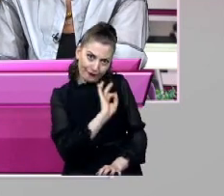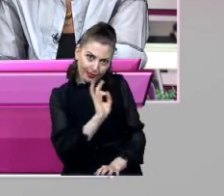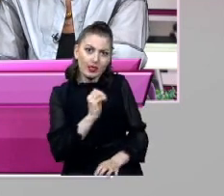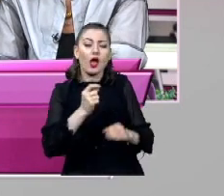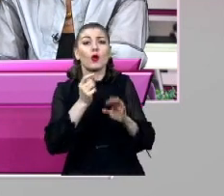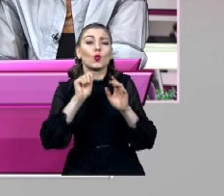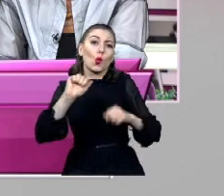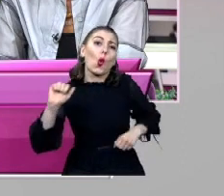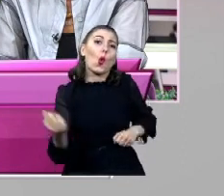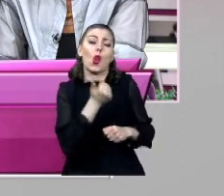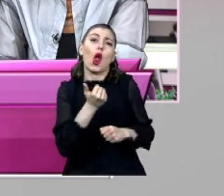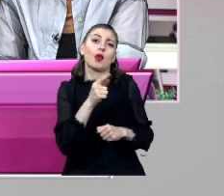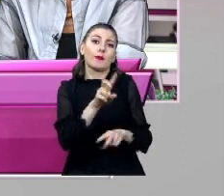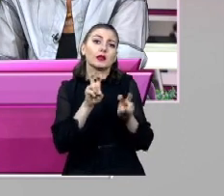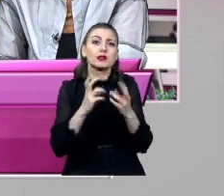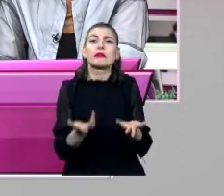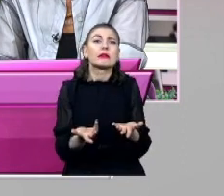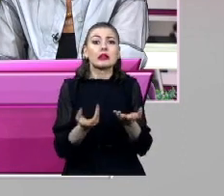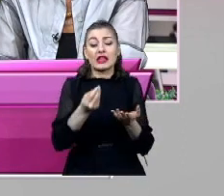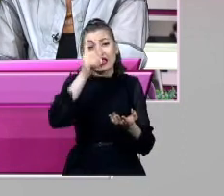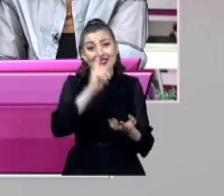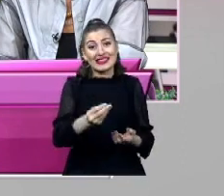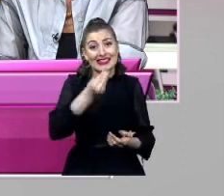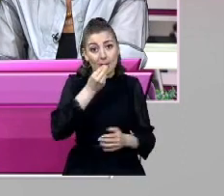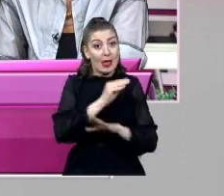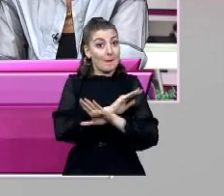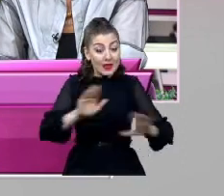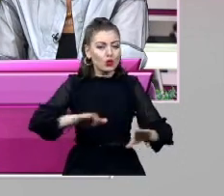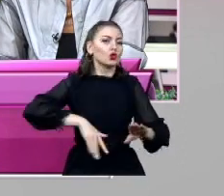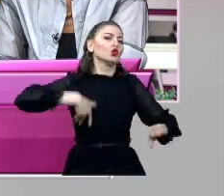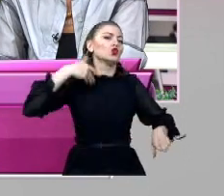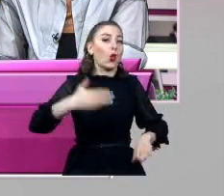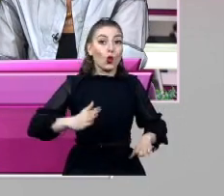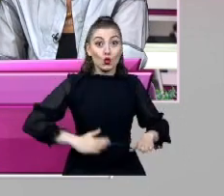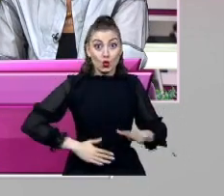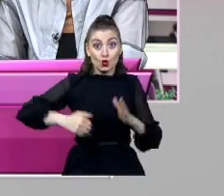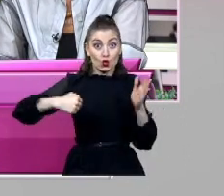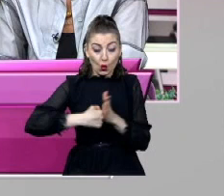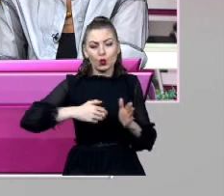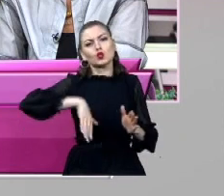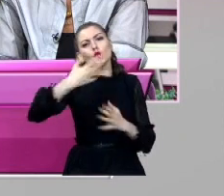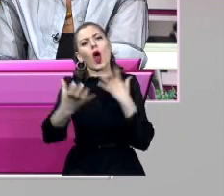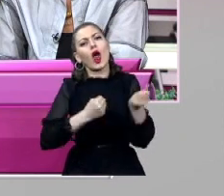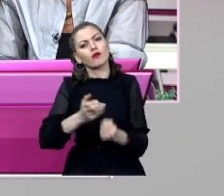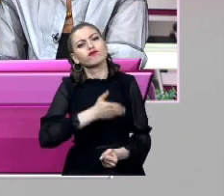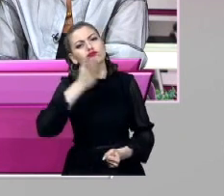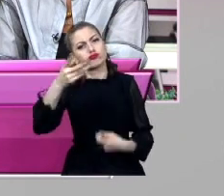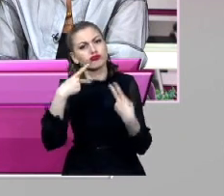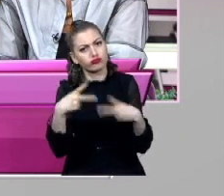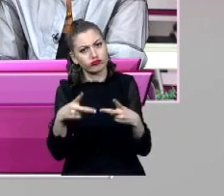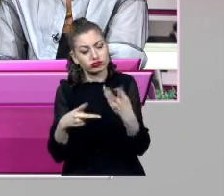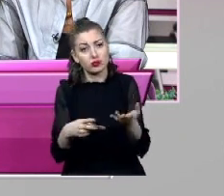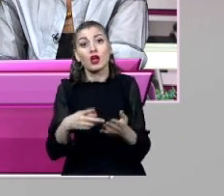aç karnına gitmeyin. Mutlaka yemeğinizi yiyin, ondan sonra gidin diye. Bu oldukça önemli bir şey. Çünkü hani görünce gönül